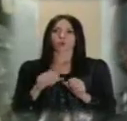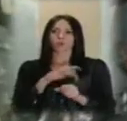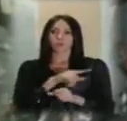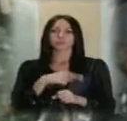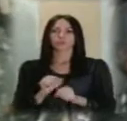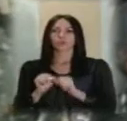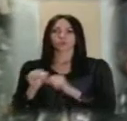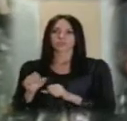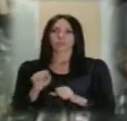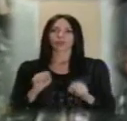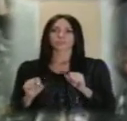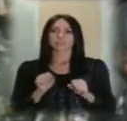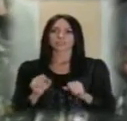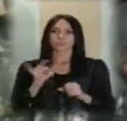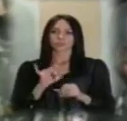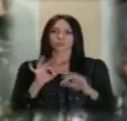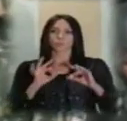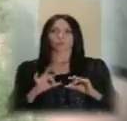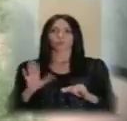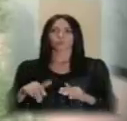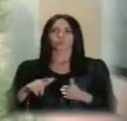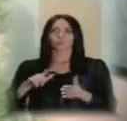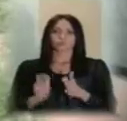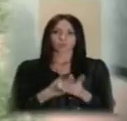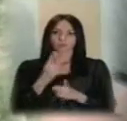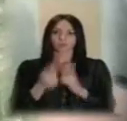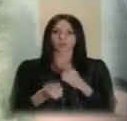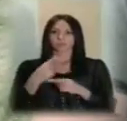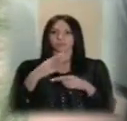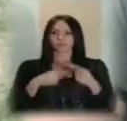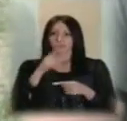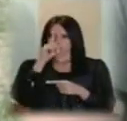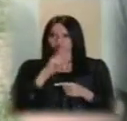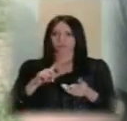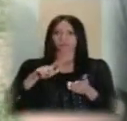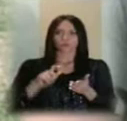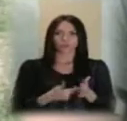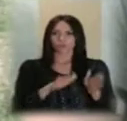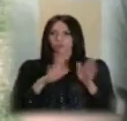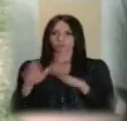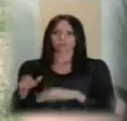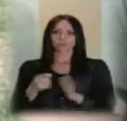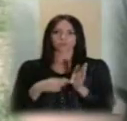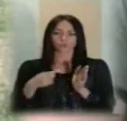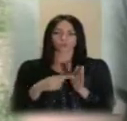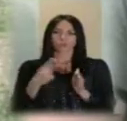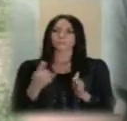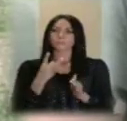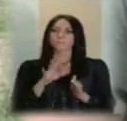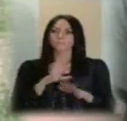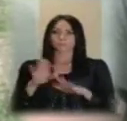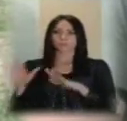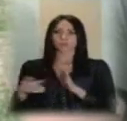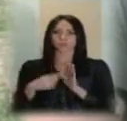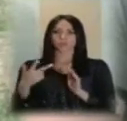Потім ротація. За місяць знову Донецьк, розказує Андрій. Перша ротація у нас була 45